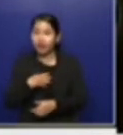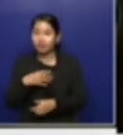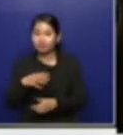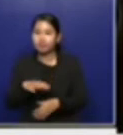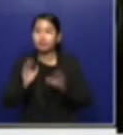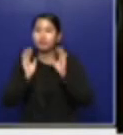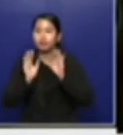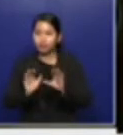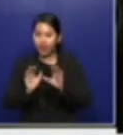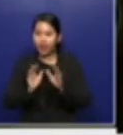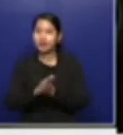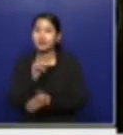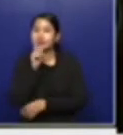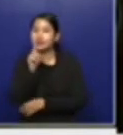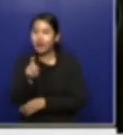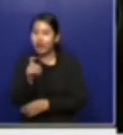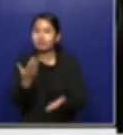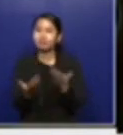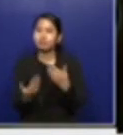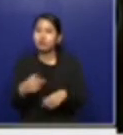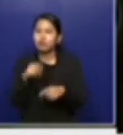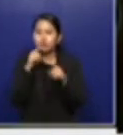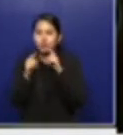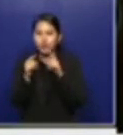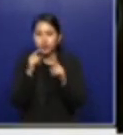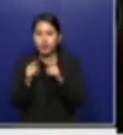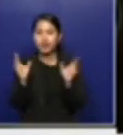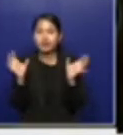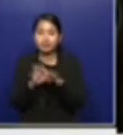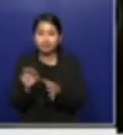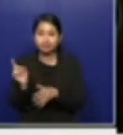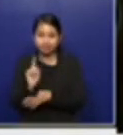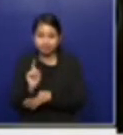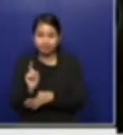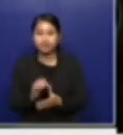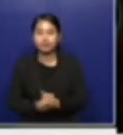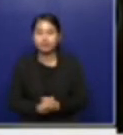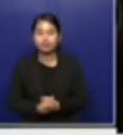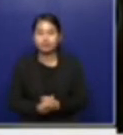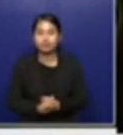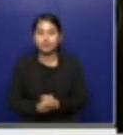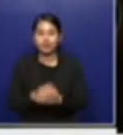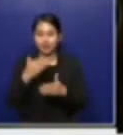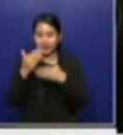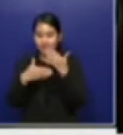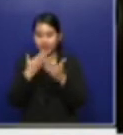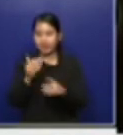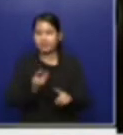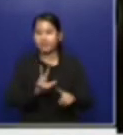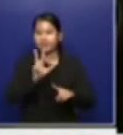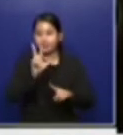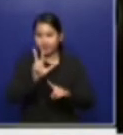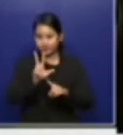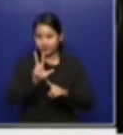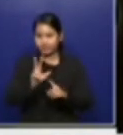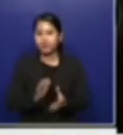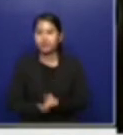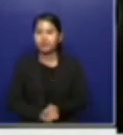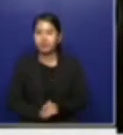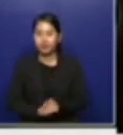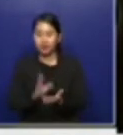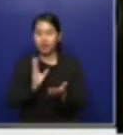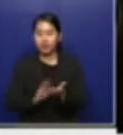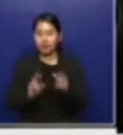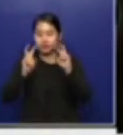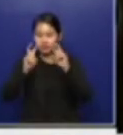ฝากหรืออยากจะถามอยากจะติติงบ้างในเรื่องแรกก็คือเรื่องกิจกรรมที่3การศึกษาวิจัยเชิง